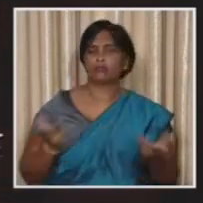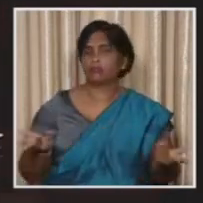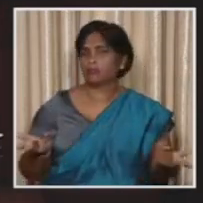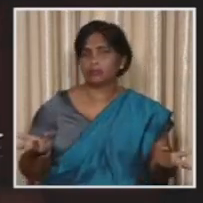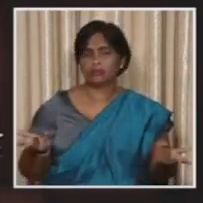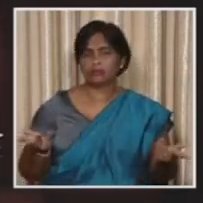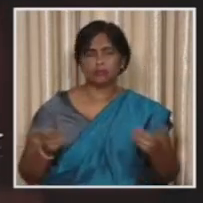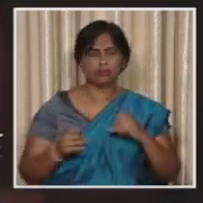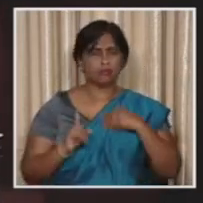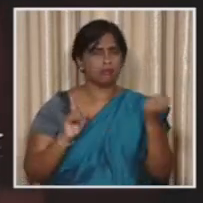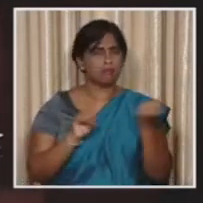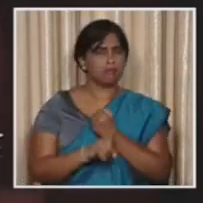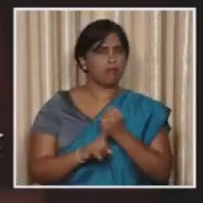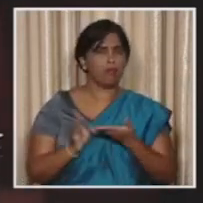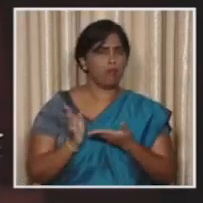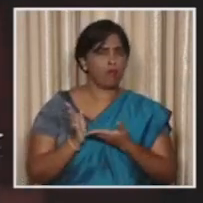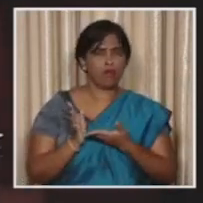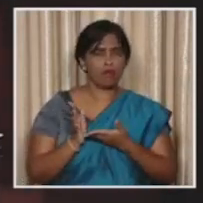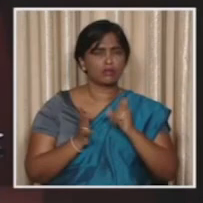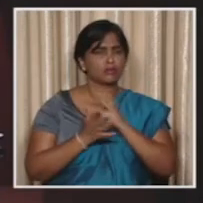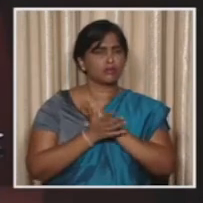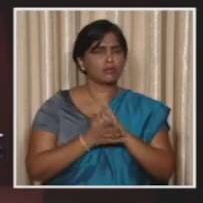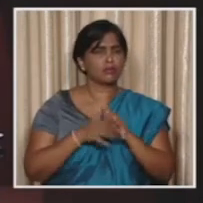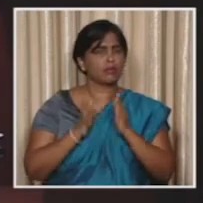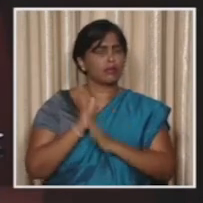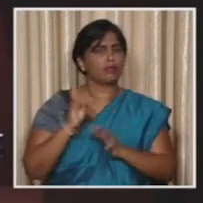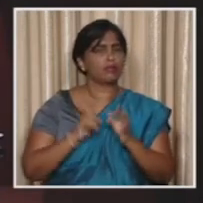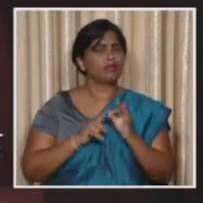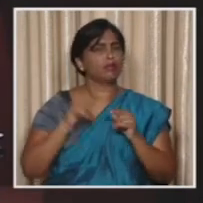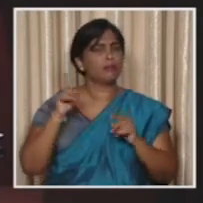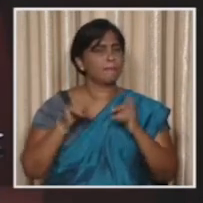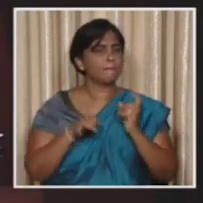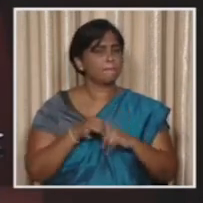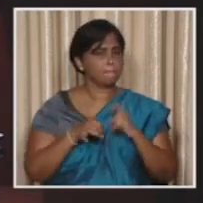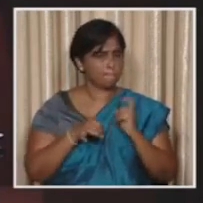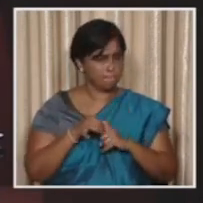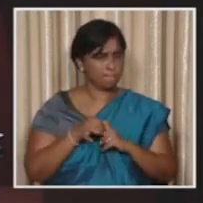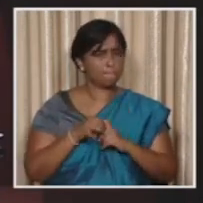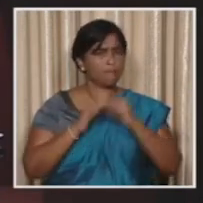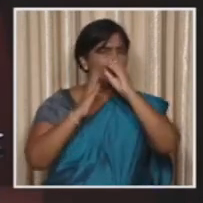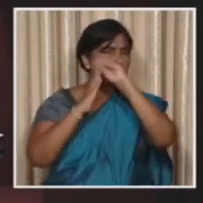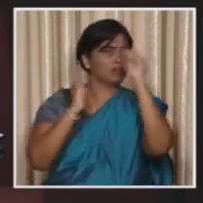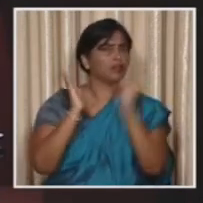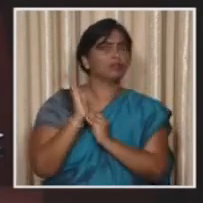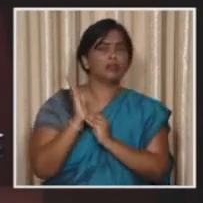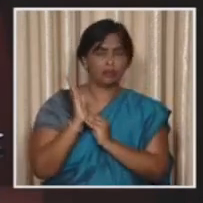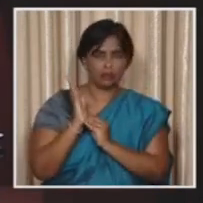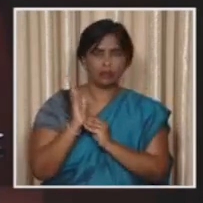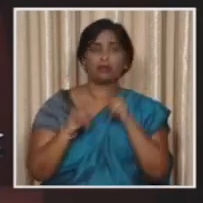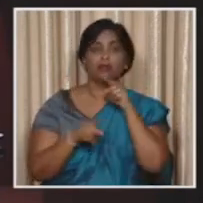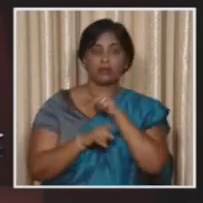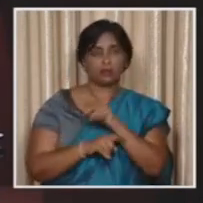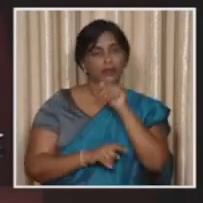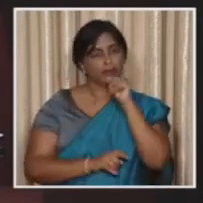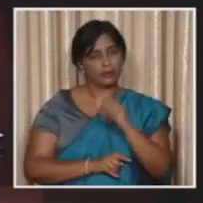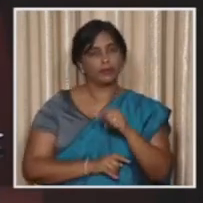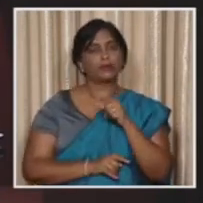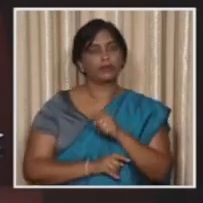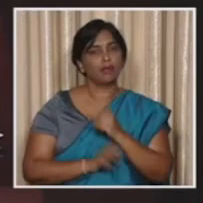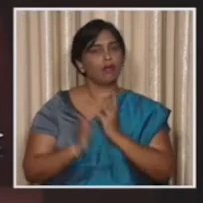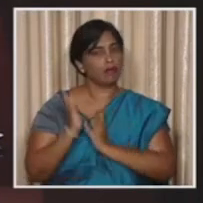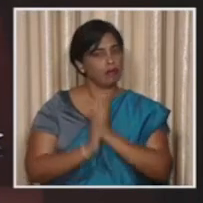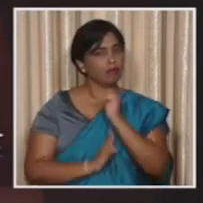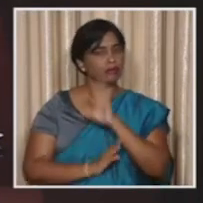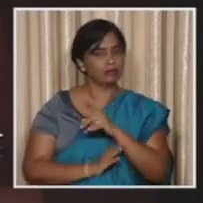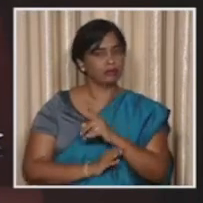මේ අදෘශ්‍යමාන බලවේගය චමින්ද විජේසිරි මන්ත්‍රීතුමාගේ ප්‍රශ්න පහළට දමන. ඒ වගේම එතුමාට ඇත්ත වශයෙන්ම එතුමාගේ